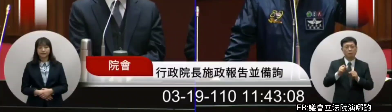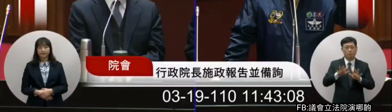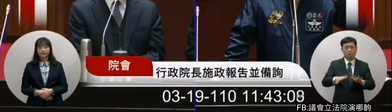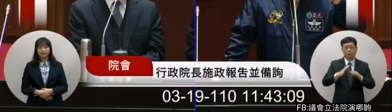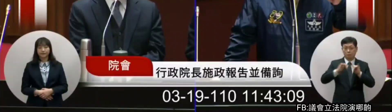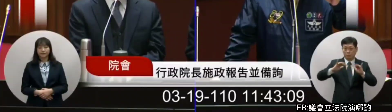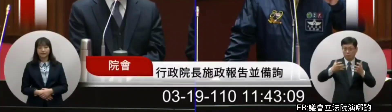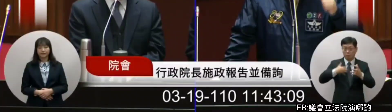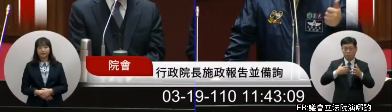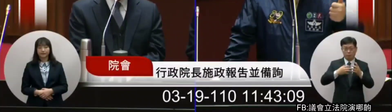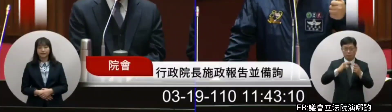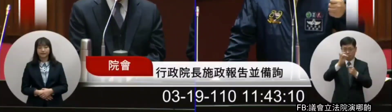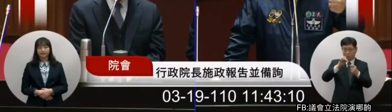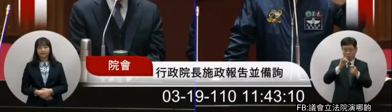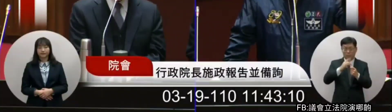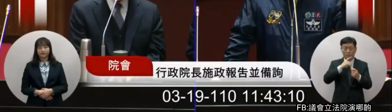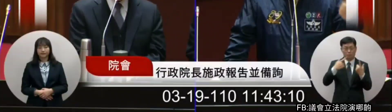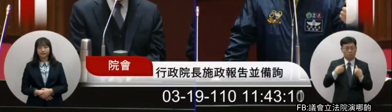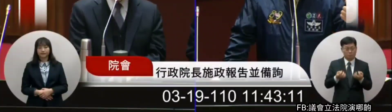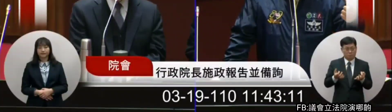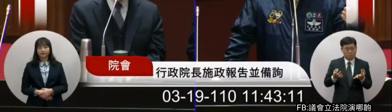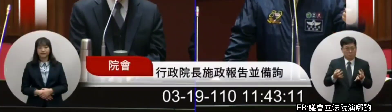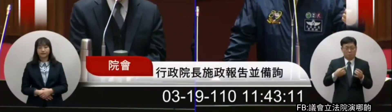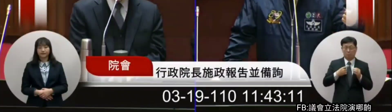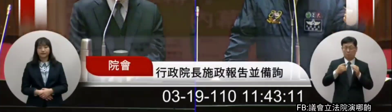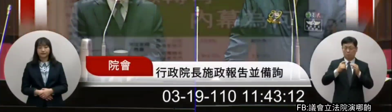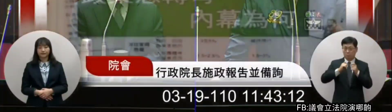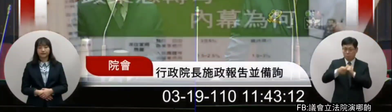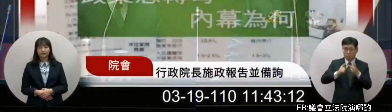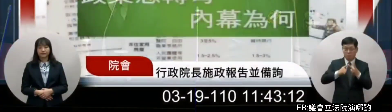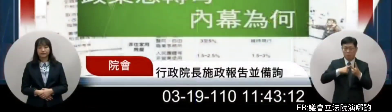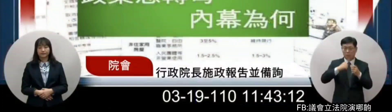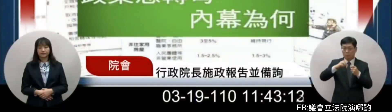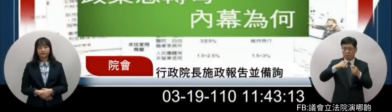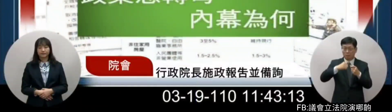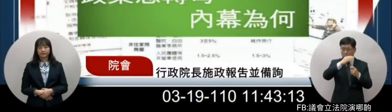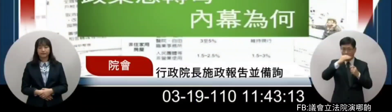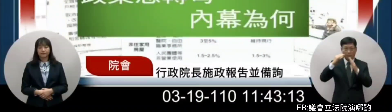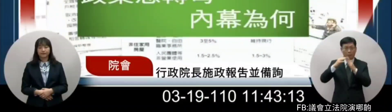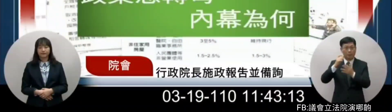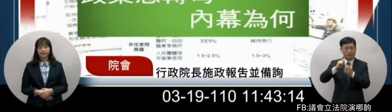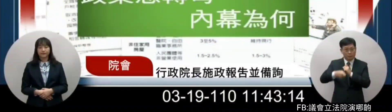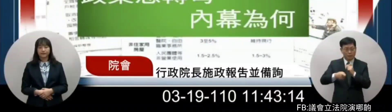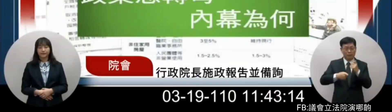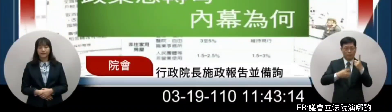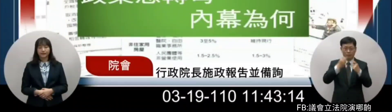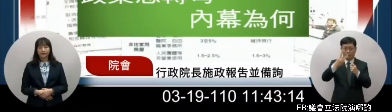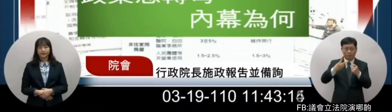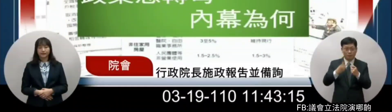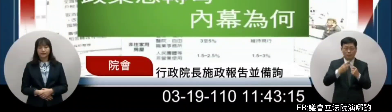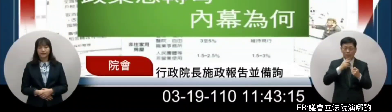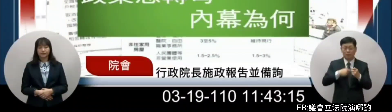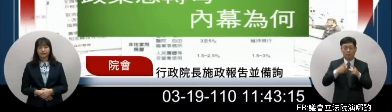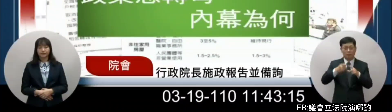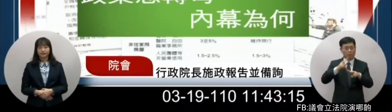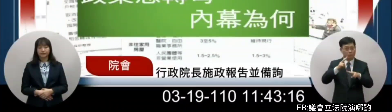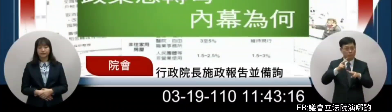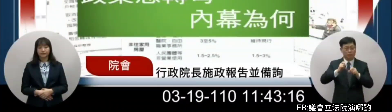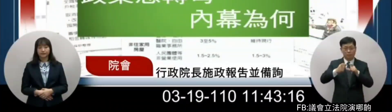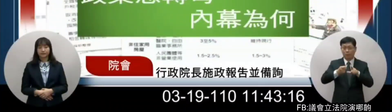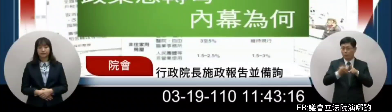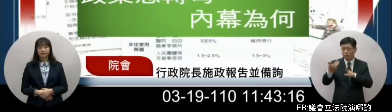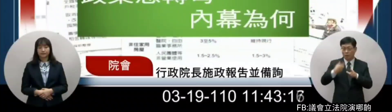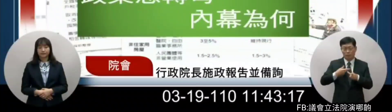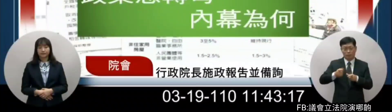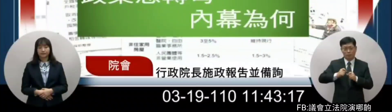从民国100年的奢侈税、101年豪宅税、102年提高的公告